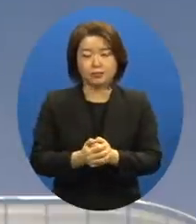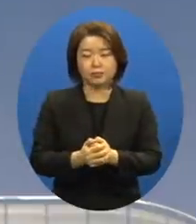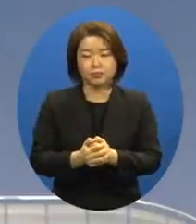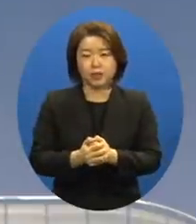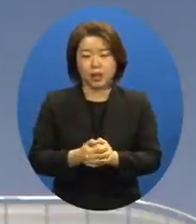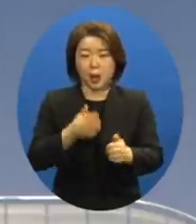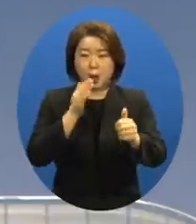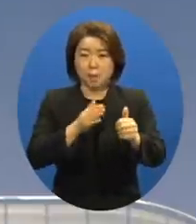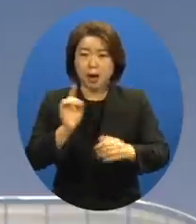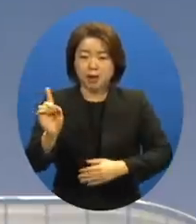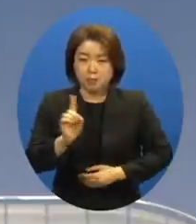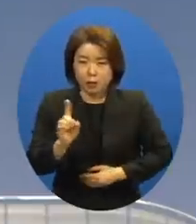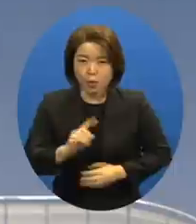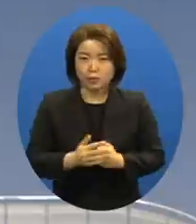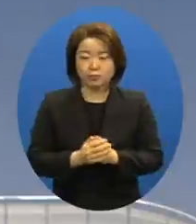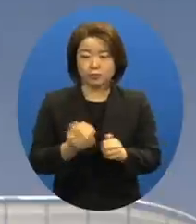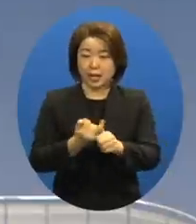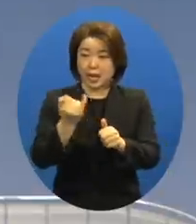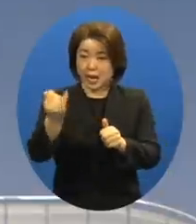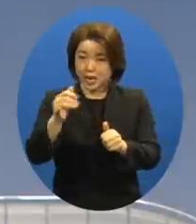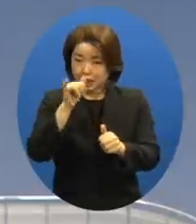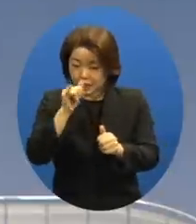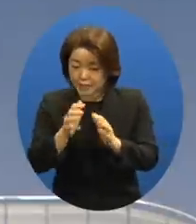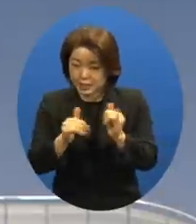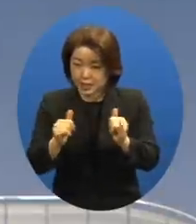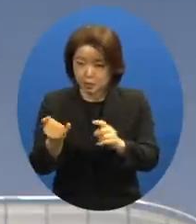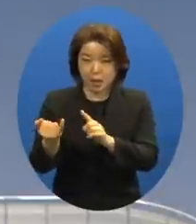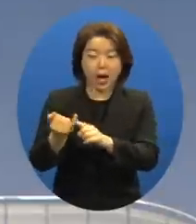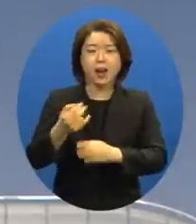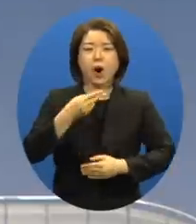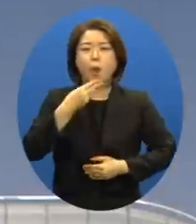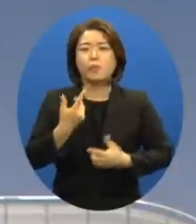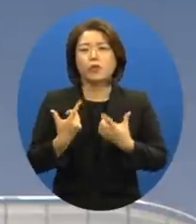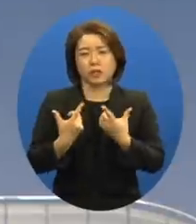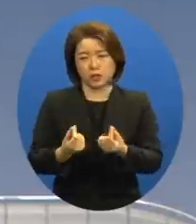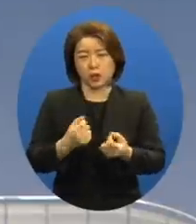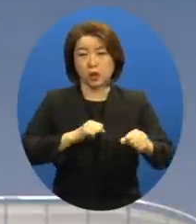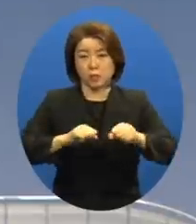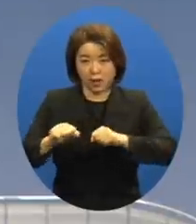권합니다 아내가 있는 사람은 아내가 없는 것처럼